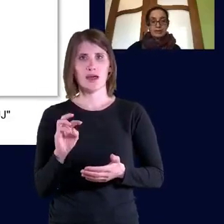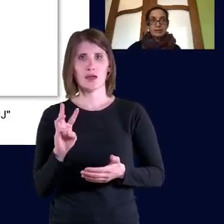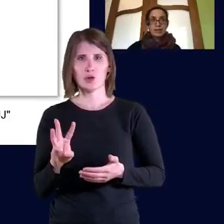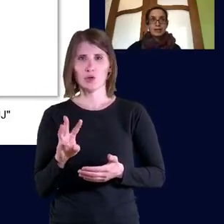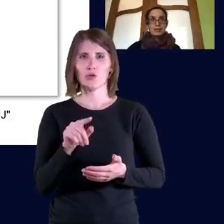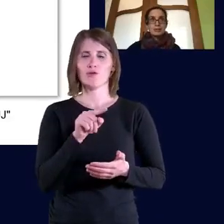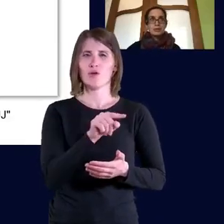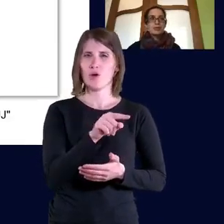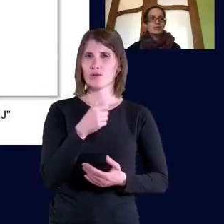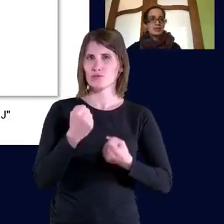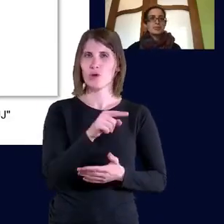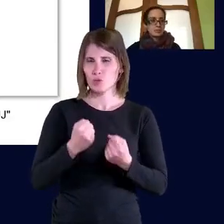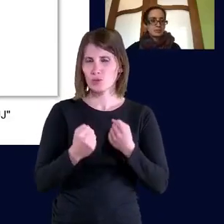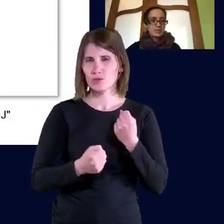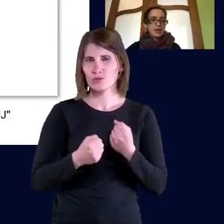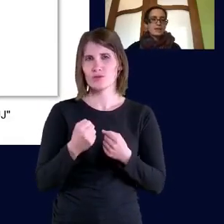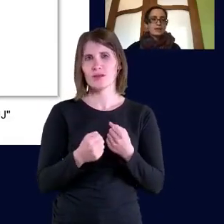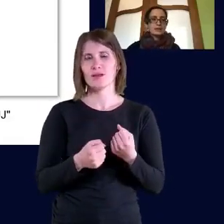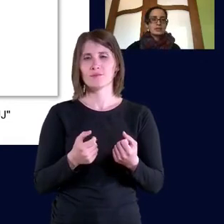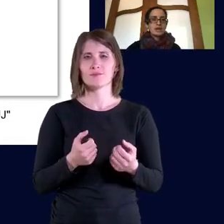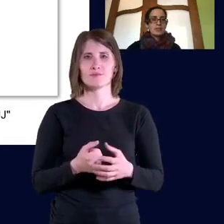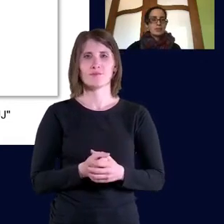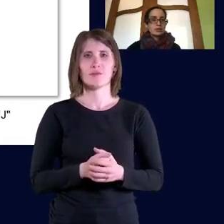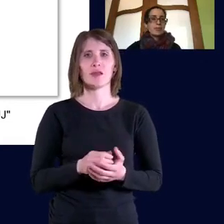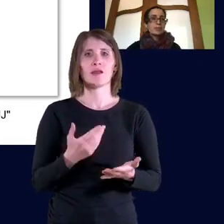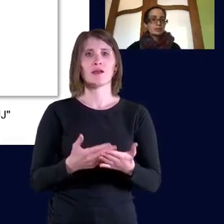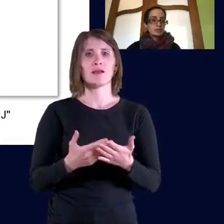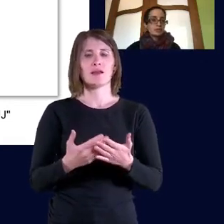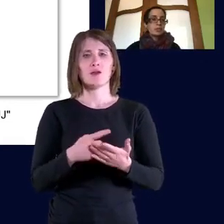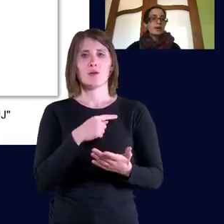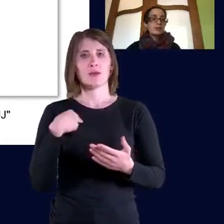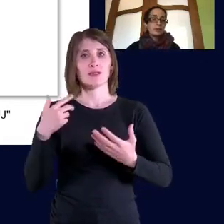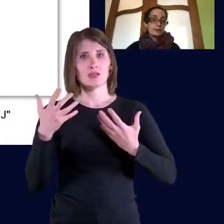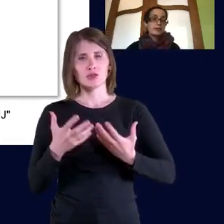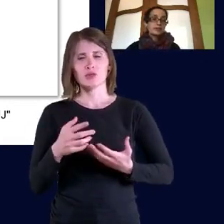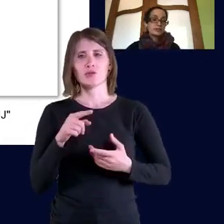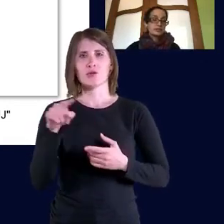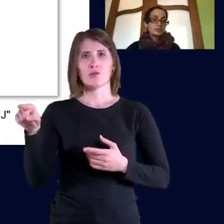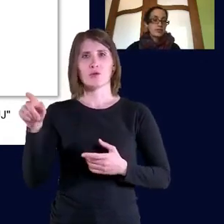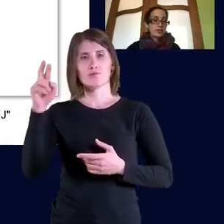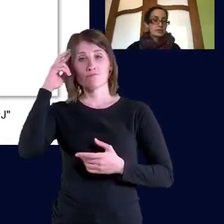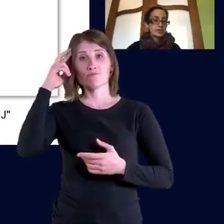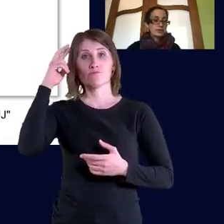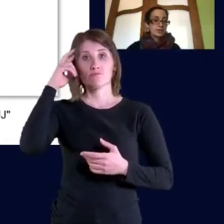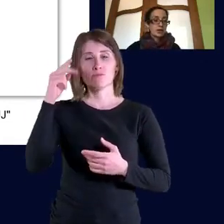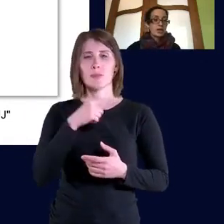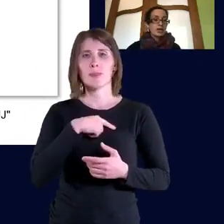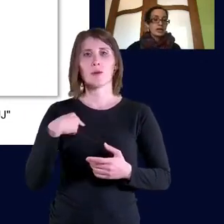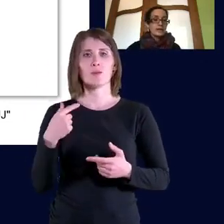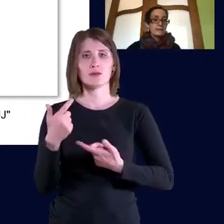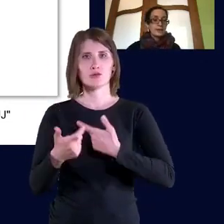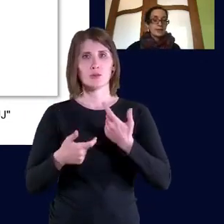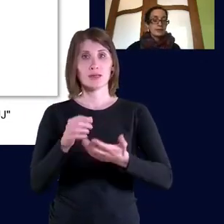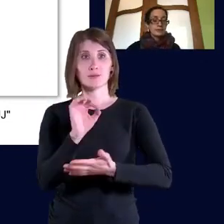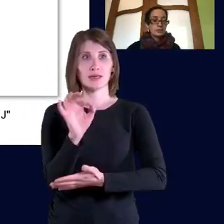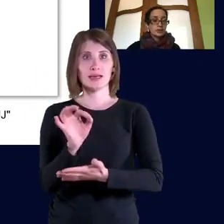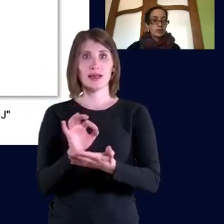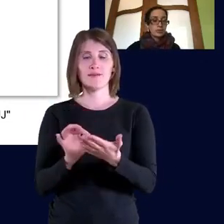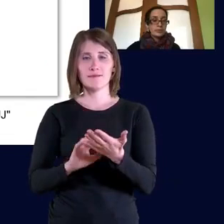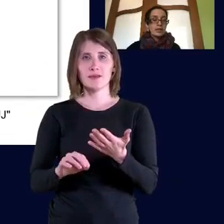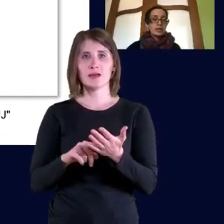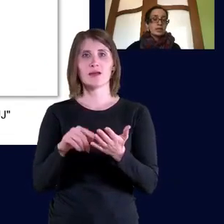skomplikowane jeśli chodzi o sam opis więc aby były w pełni zrozumiałe właśnie zastosowaliśmy grafikę